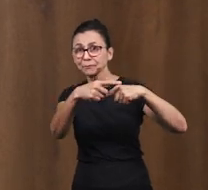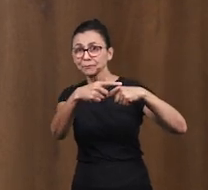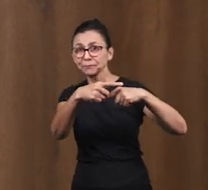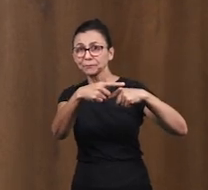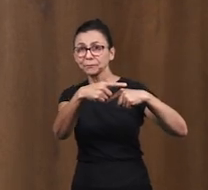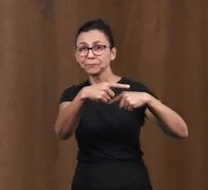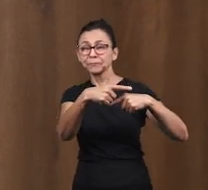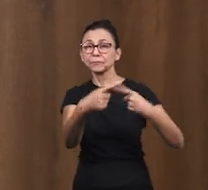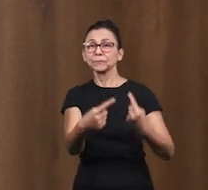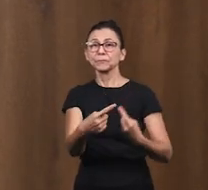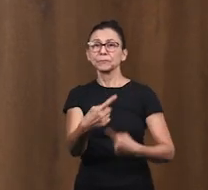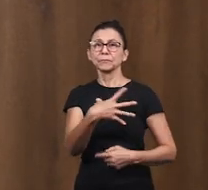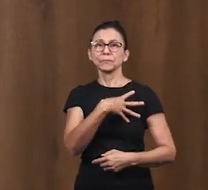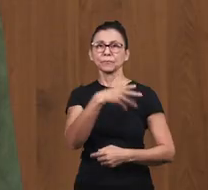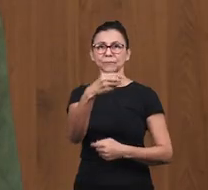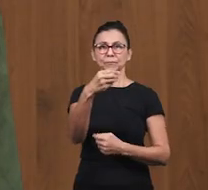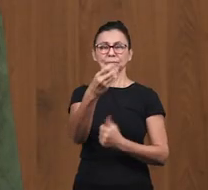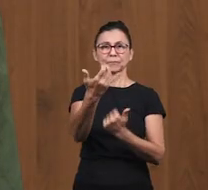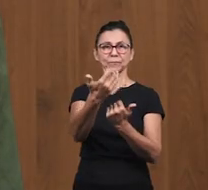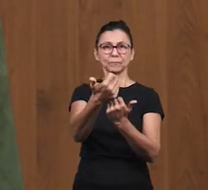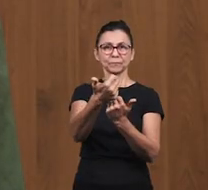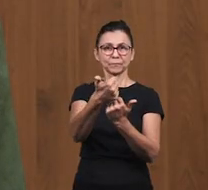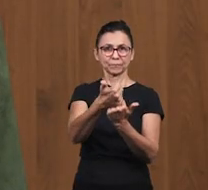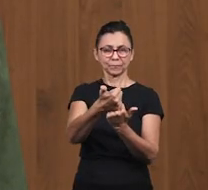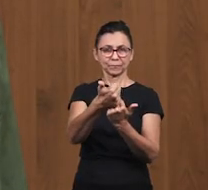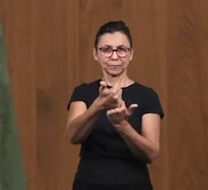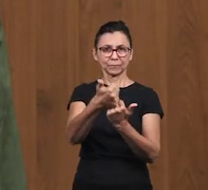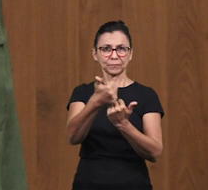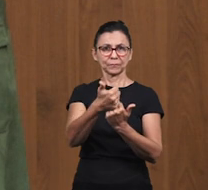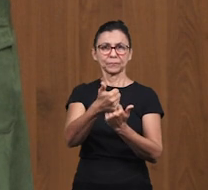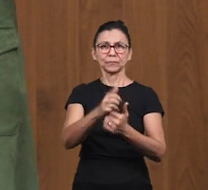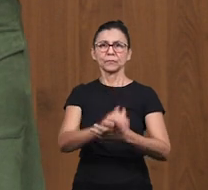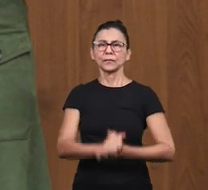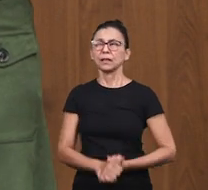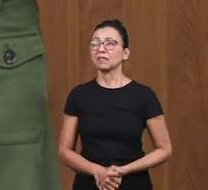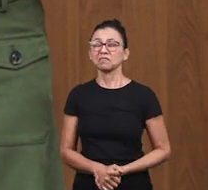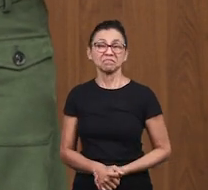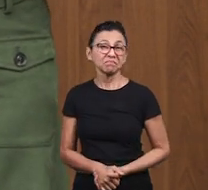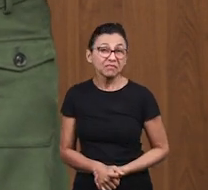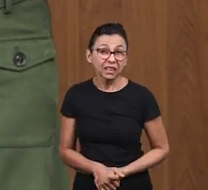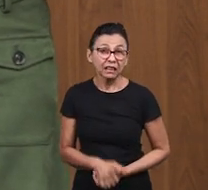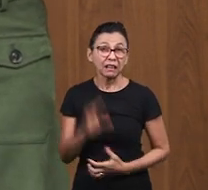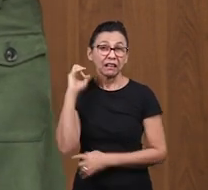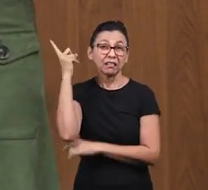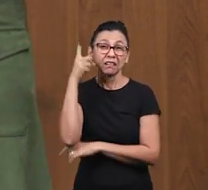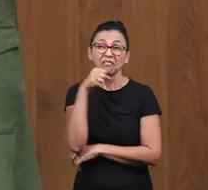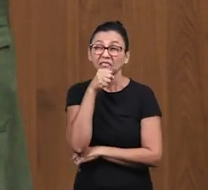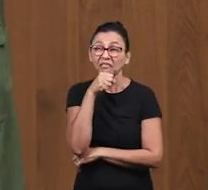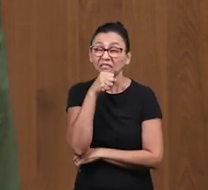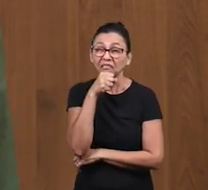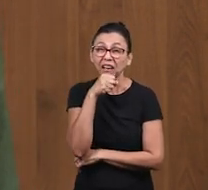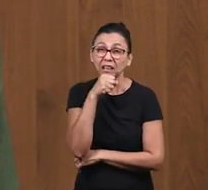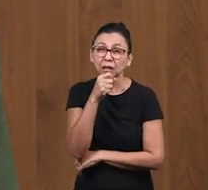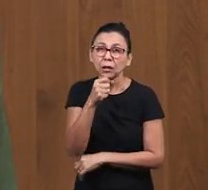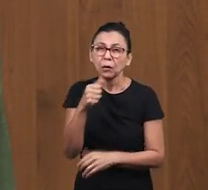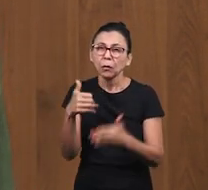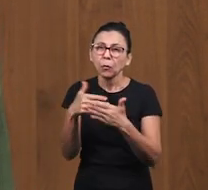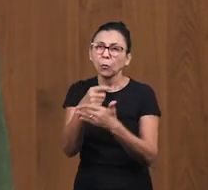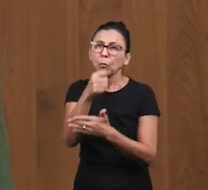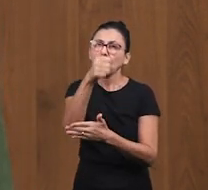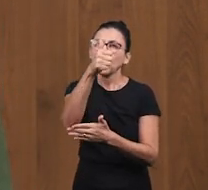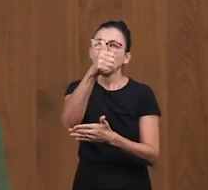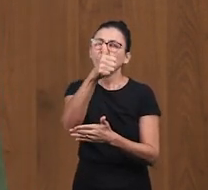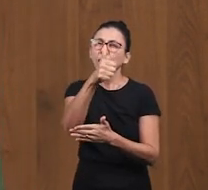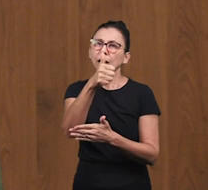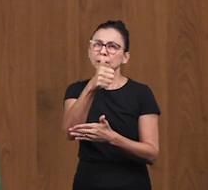héritage à l'enfant de David, au fils de David. Et comme David était déjà très ancien et très âgé, au moment